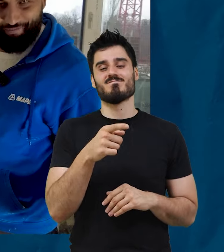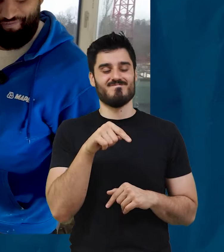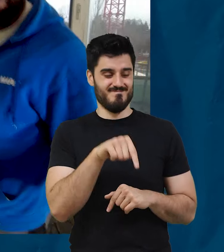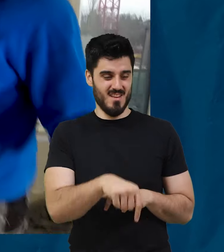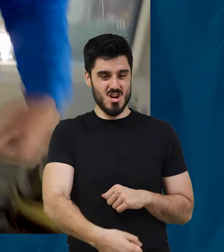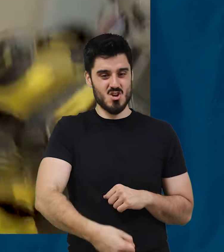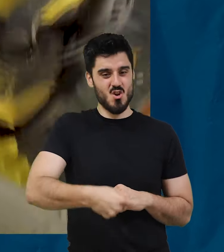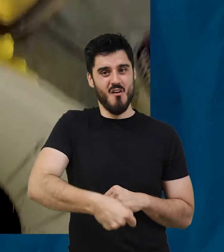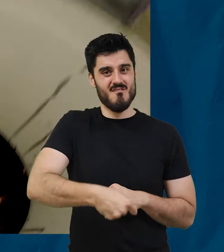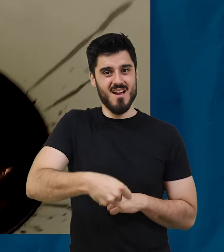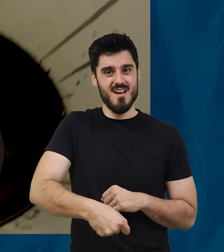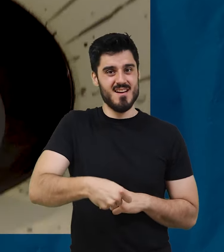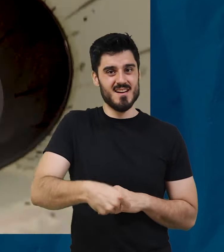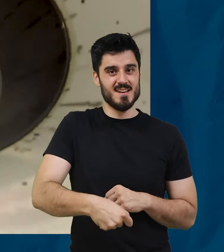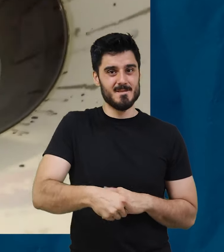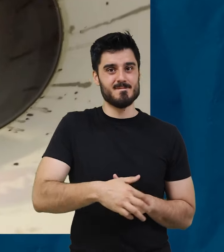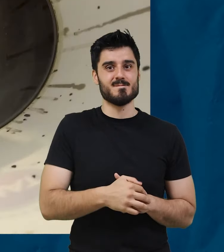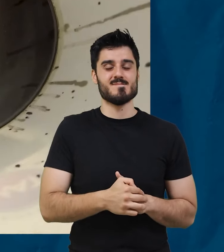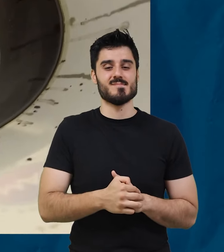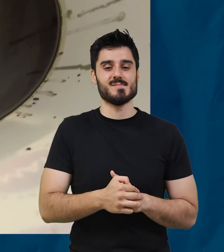кофта.